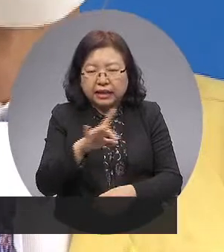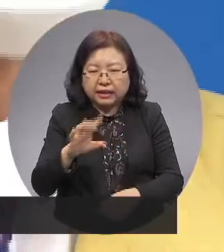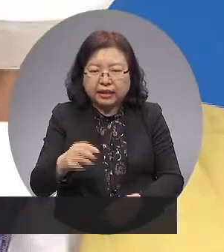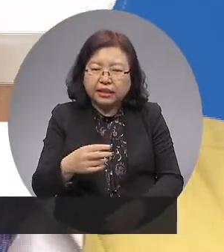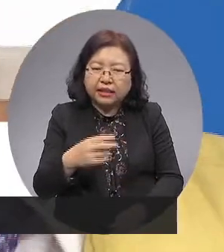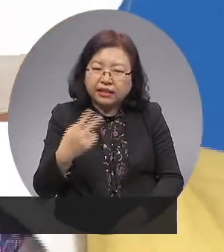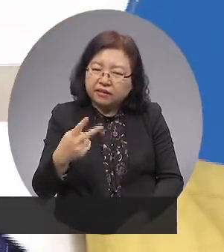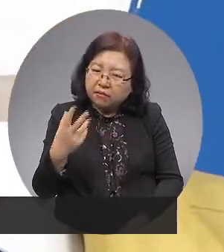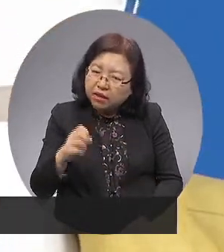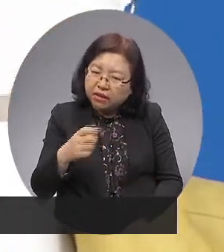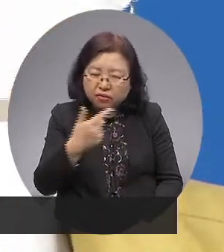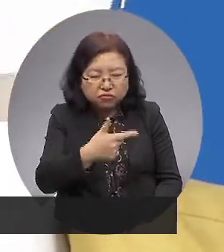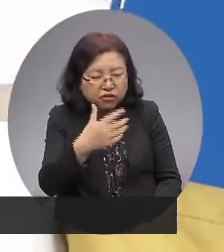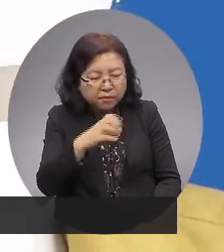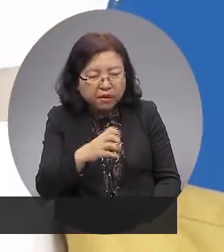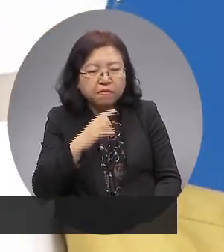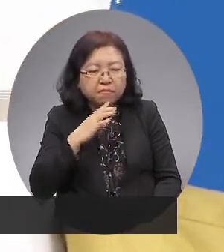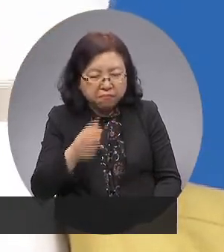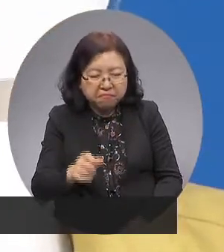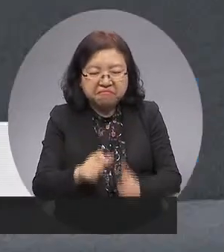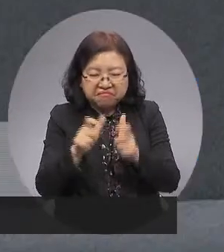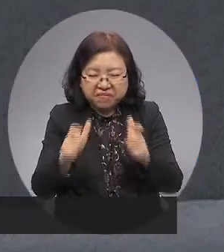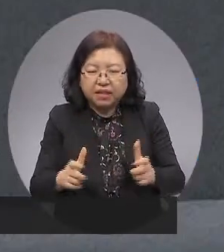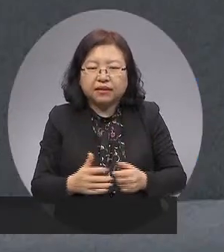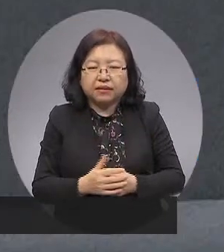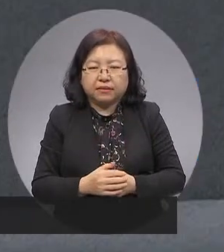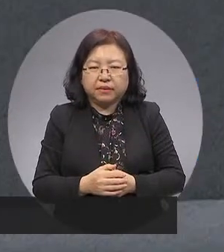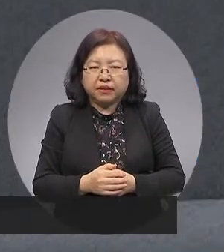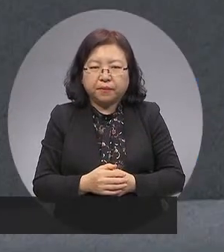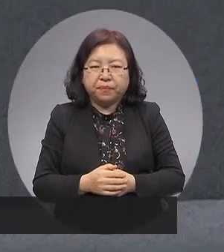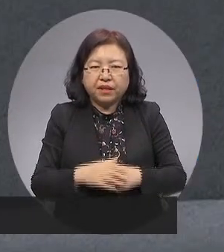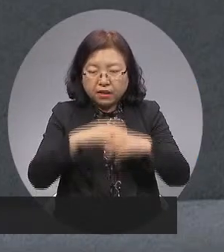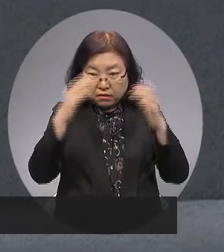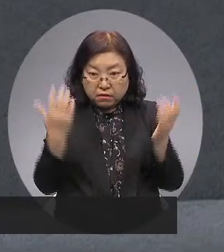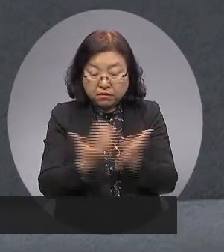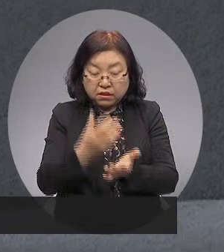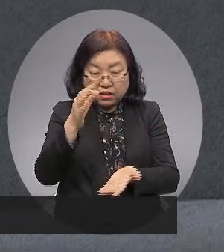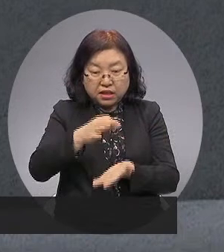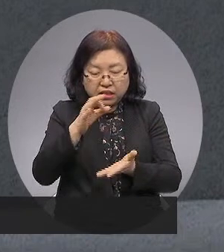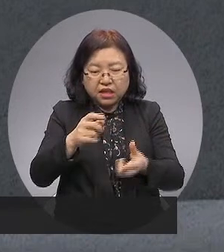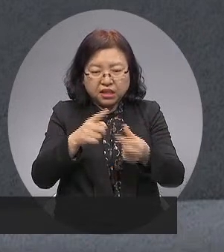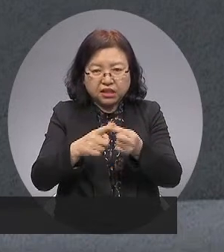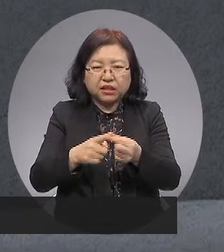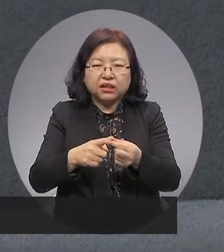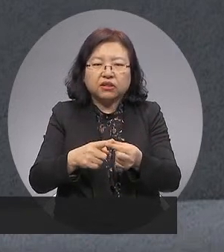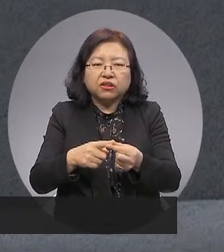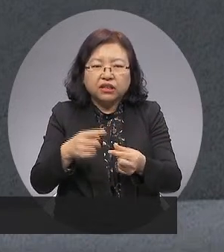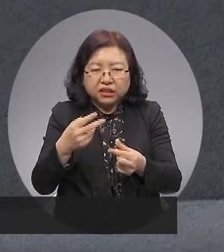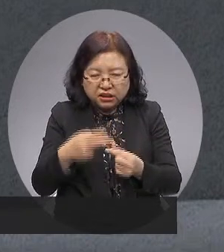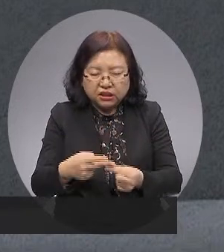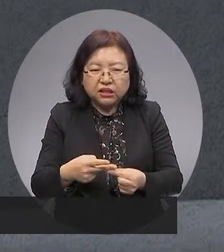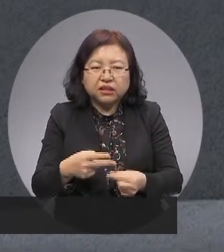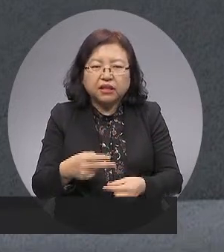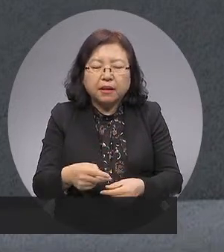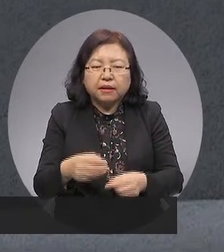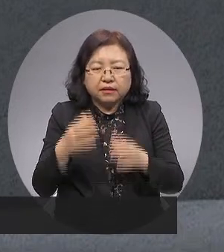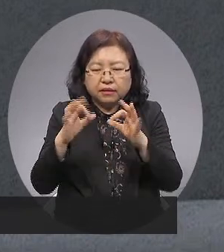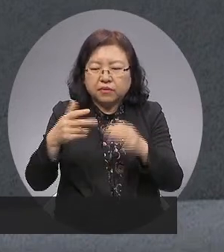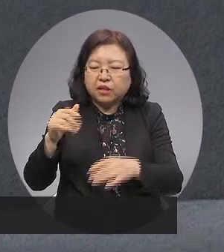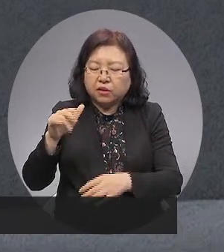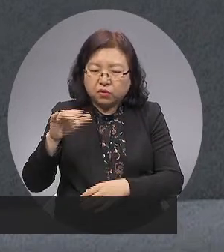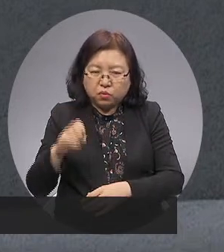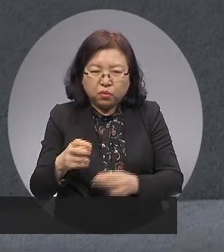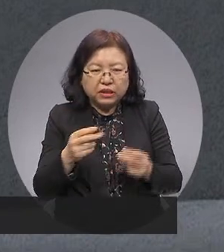원과 6천여만 원 늘은 데 그쳤습니다. 총 재산 합계 1, 2위는 변함없이 김재종, 박세복